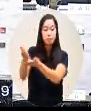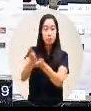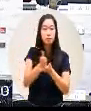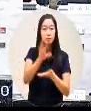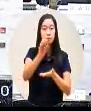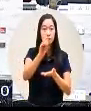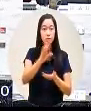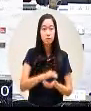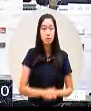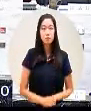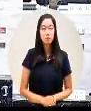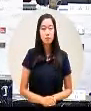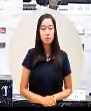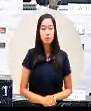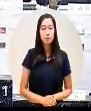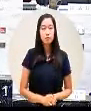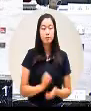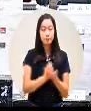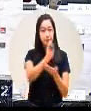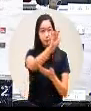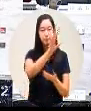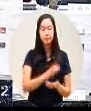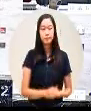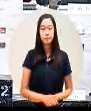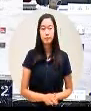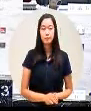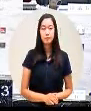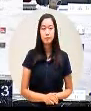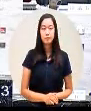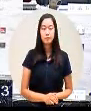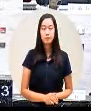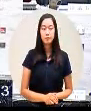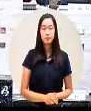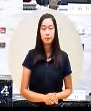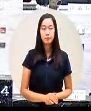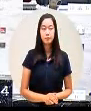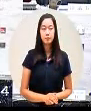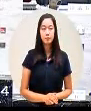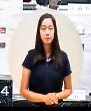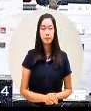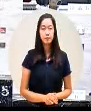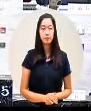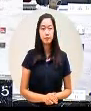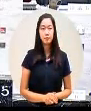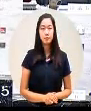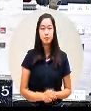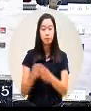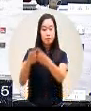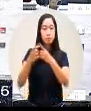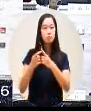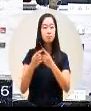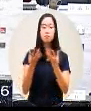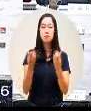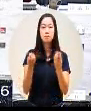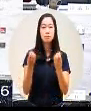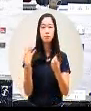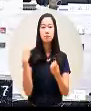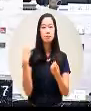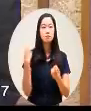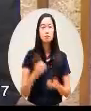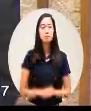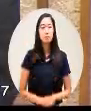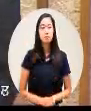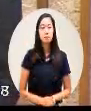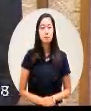有没有列席啊？ 报告议长，报告，也有各位议员，没有来。然后今天 也发表